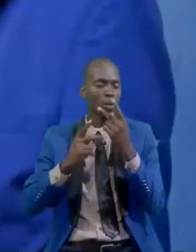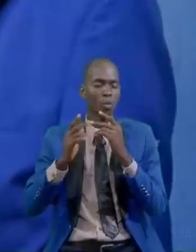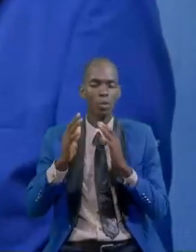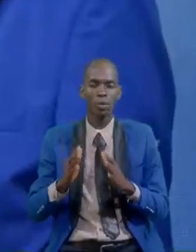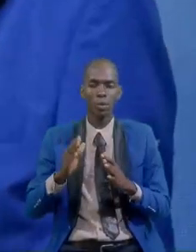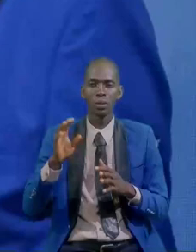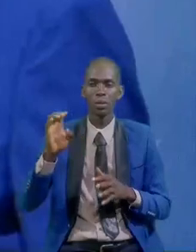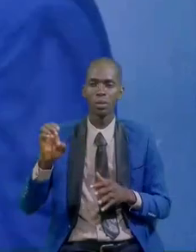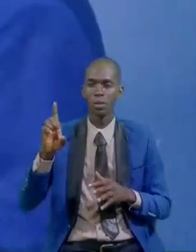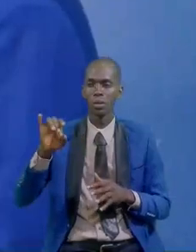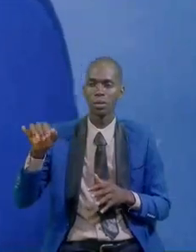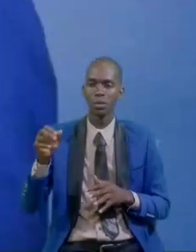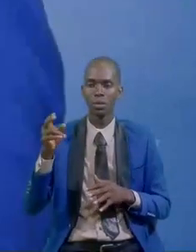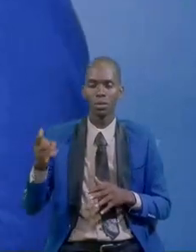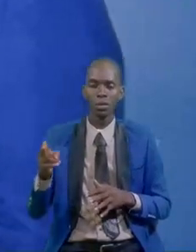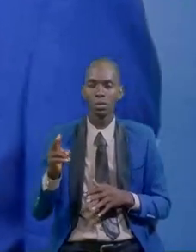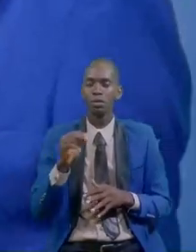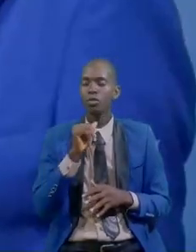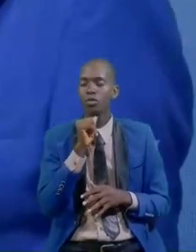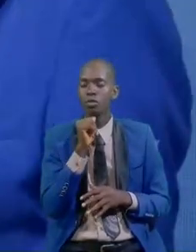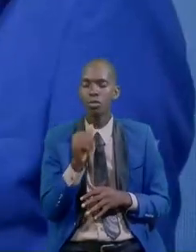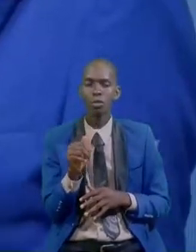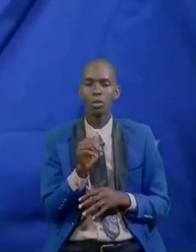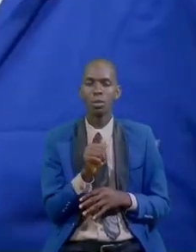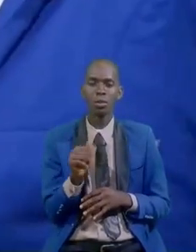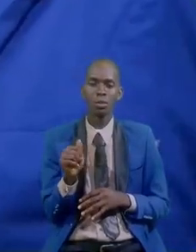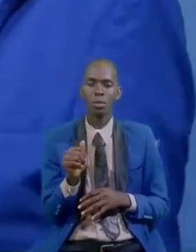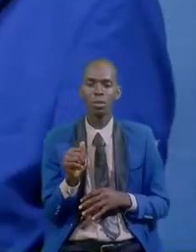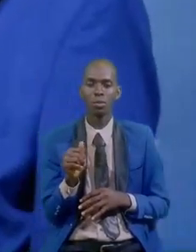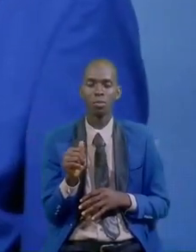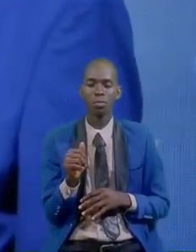Élie, pas le vendeur. Élie,